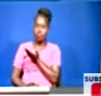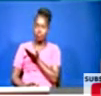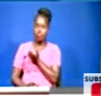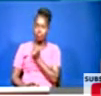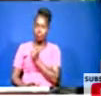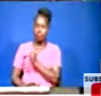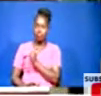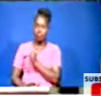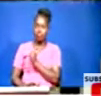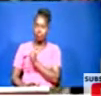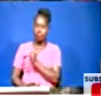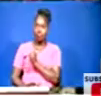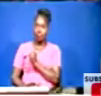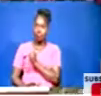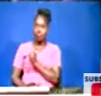leo.